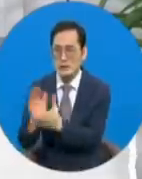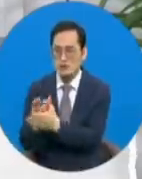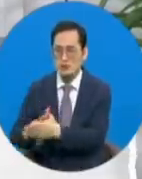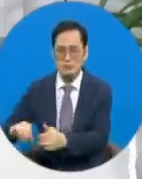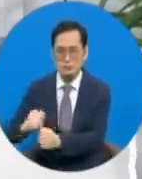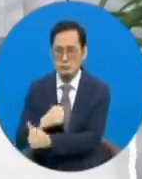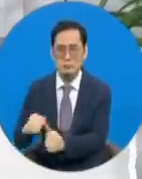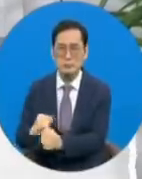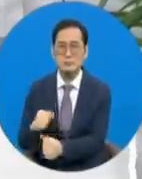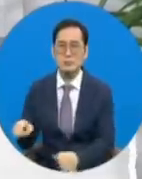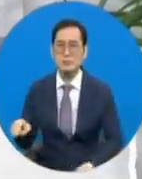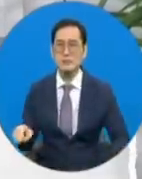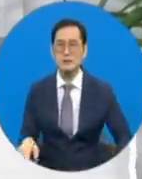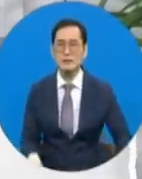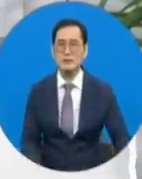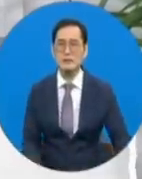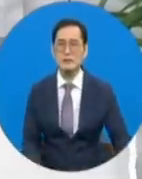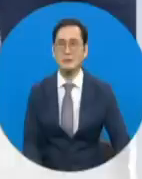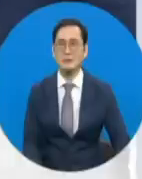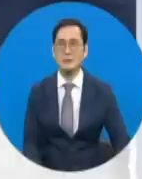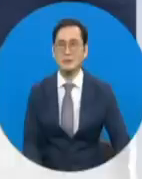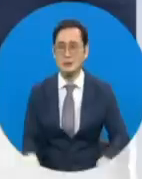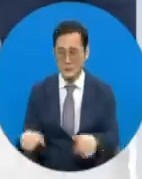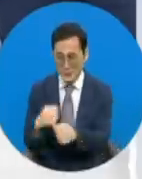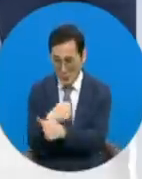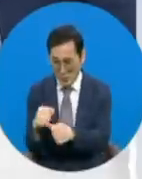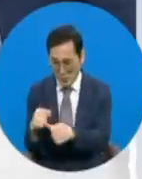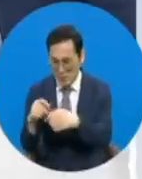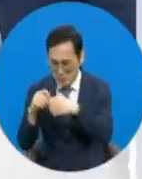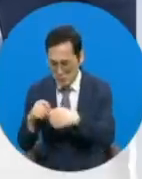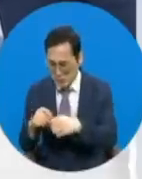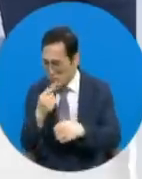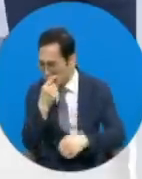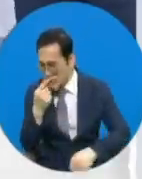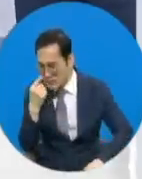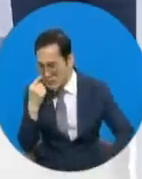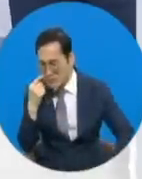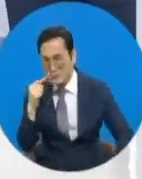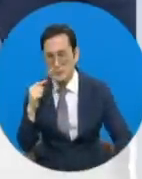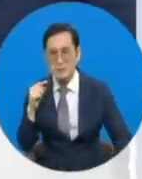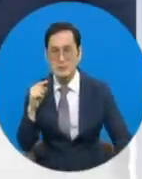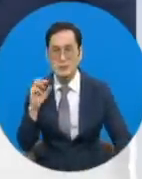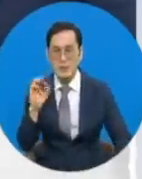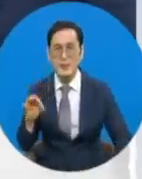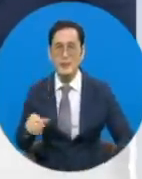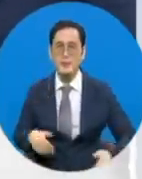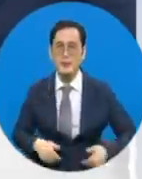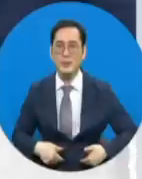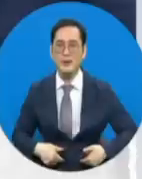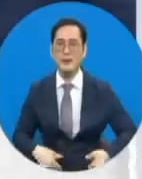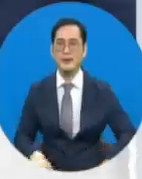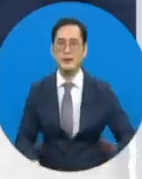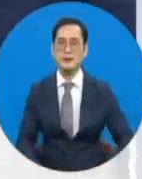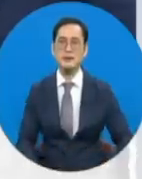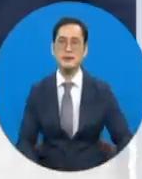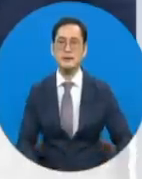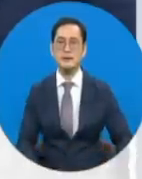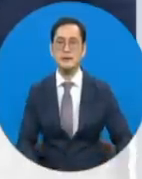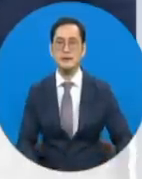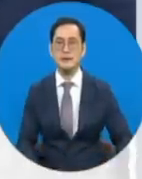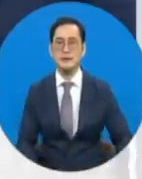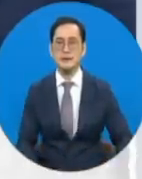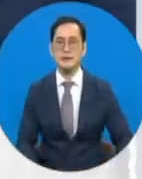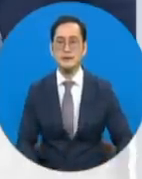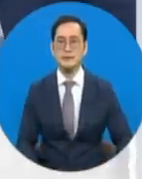나왔다면 이 부분을 조금 더 우리가 구체적으로 보고 실제로 문제가 되는가를 좀 봤었을 수 있다 이렇게 보고 있는데